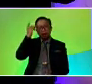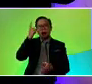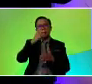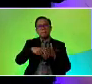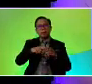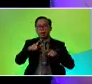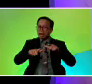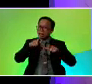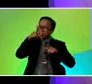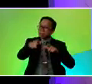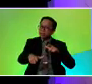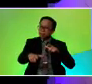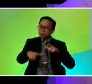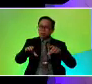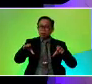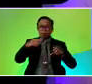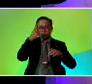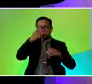langkah-langkah untuk mengatasi